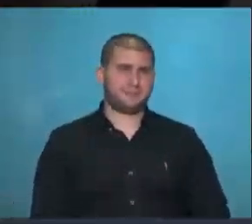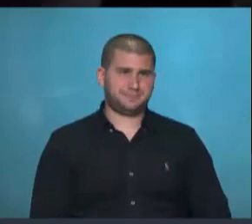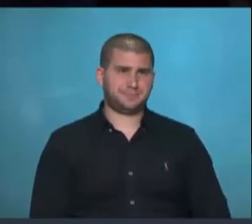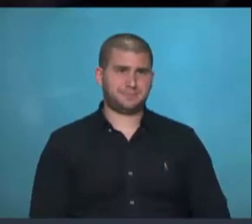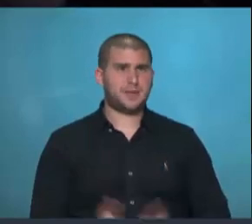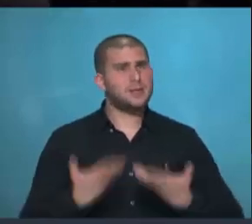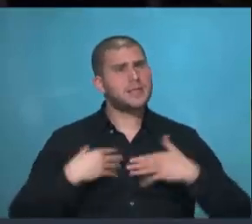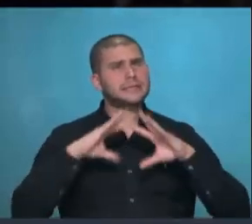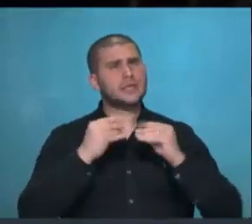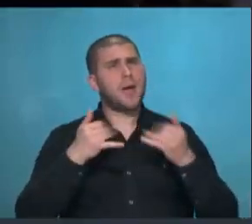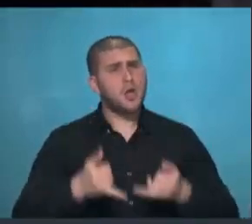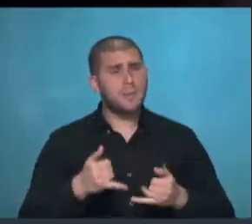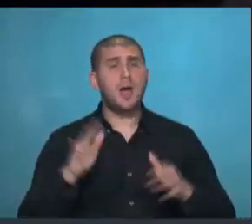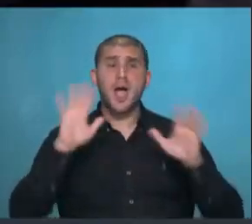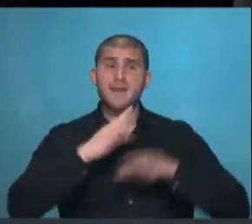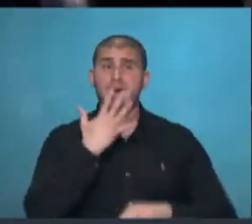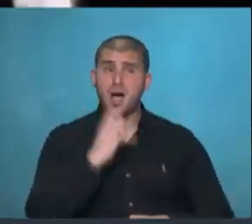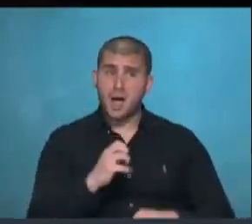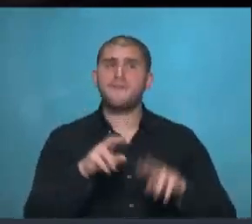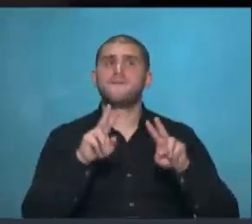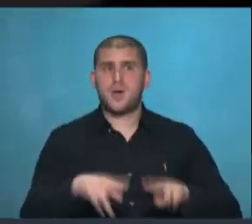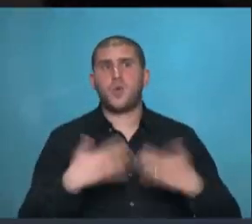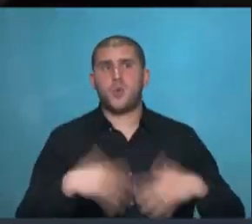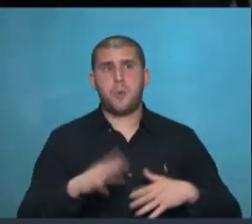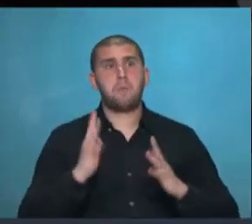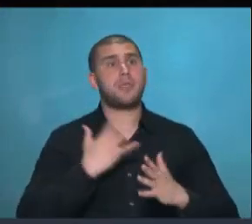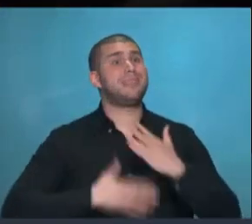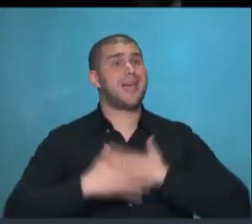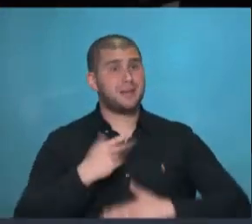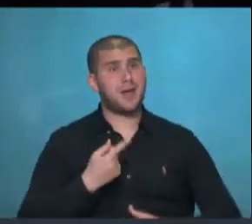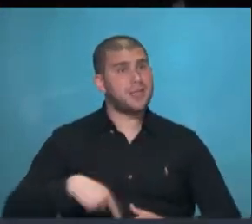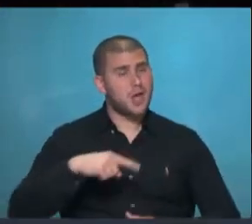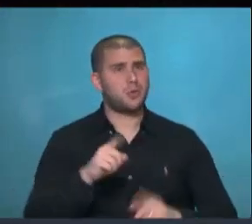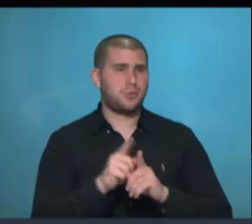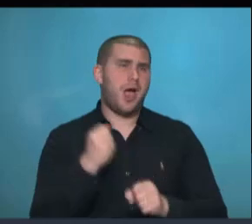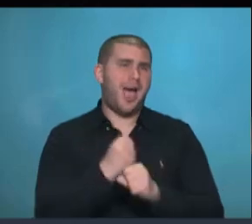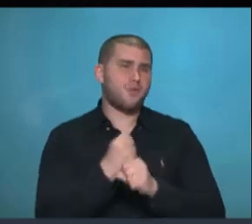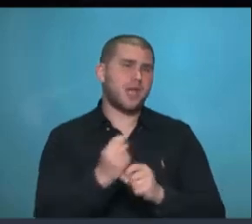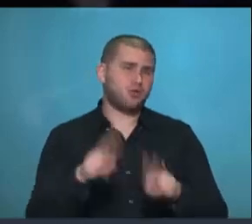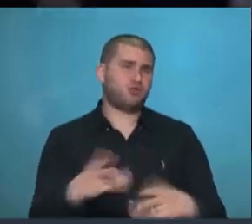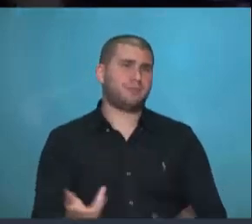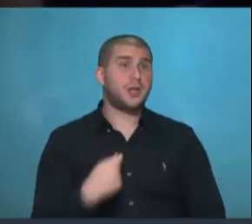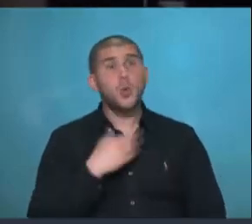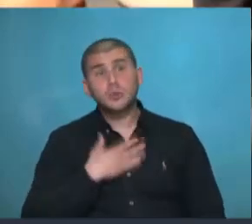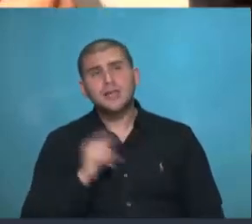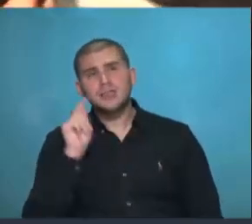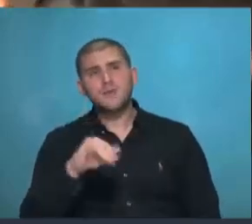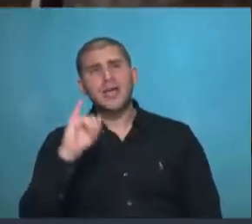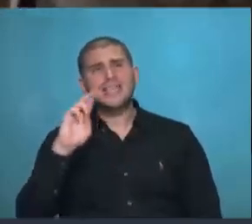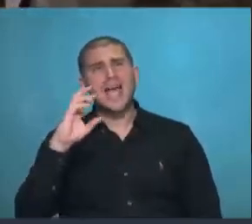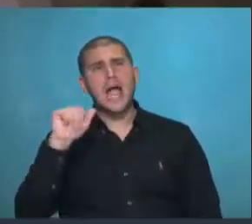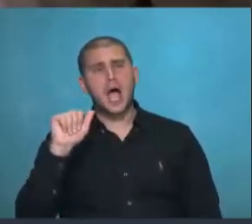של הערב, ערב חם, תרפי משמע, מאוד נעים, ואנחנו הולכים לעבוד. אני רוצה שתבוא לי ערכה.